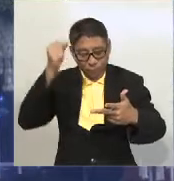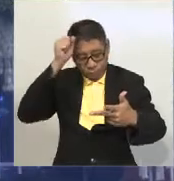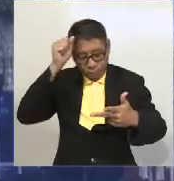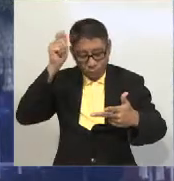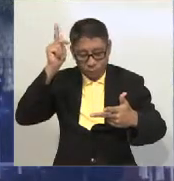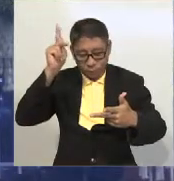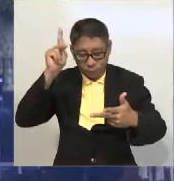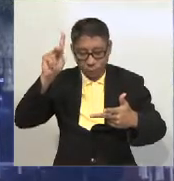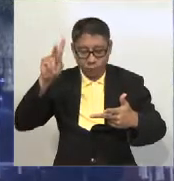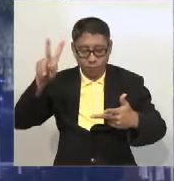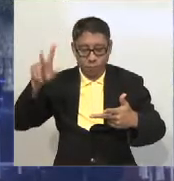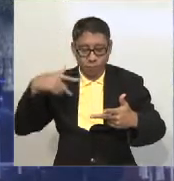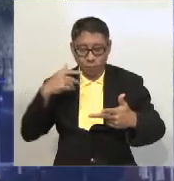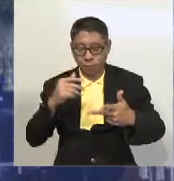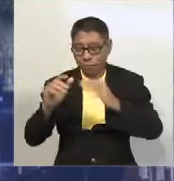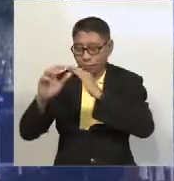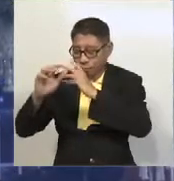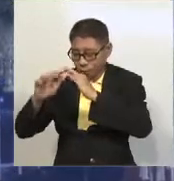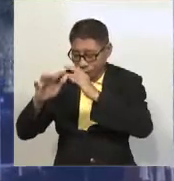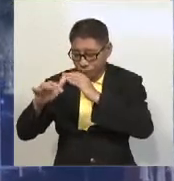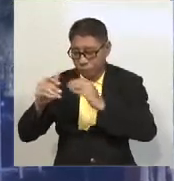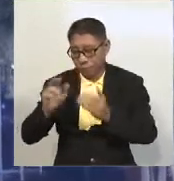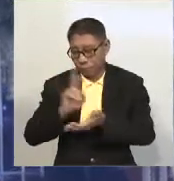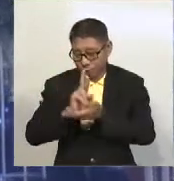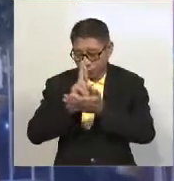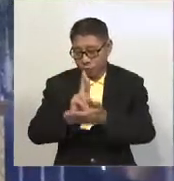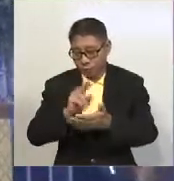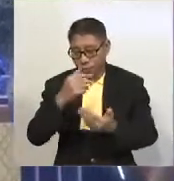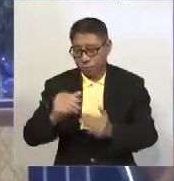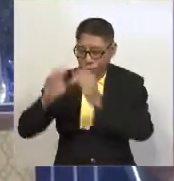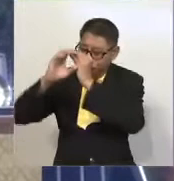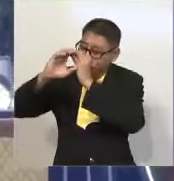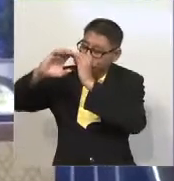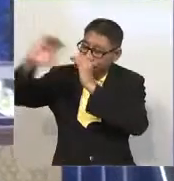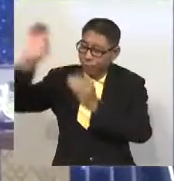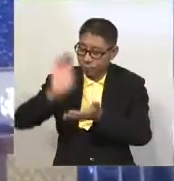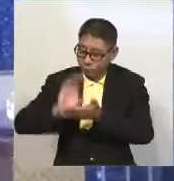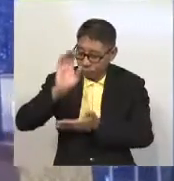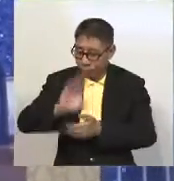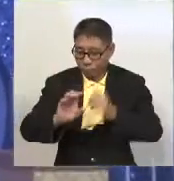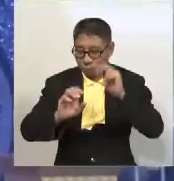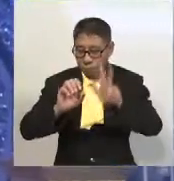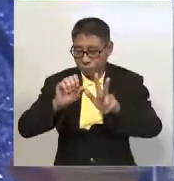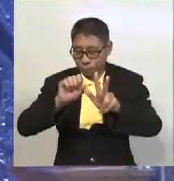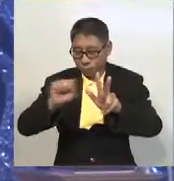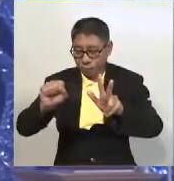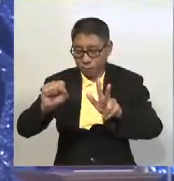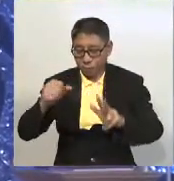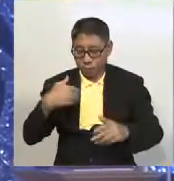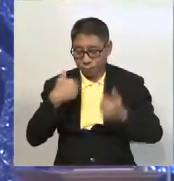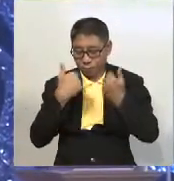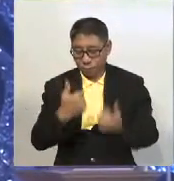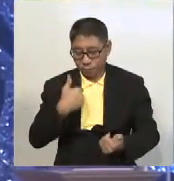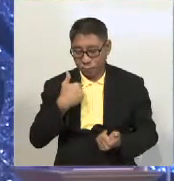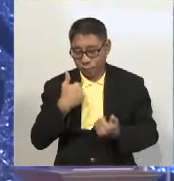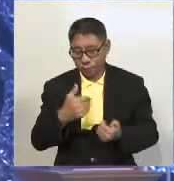สุรพัฒน์บุญอนันต์จังหวัดระยองครับได้รับถ้วยเกียรติยศจากกสทช.พร้อมเงินรางวัล 300,000 บาทครับน